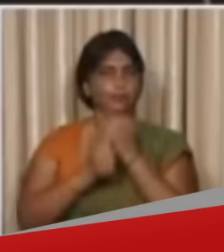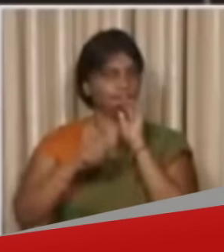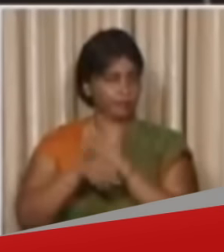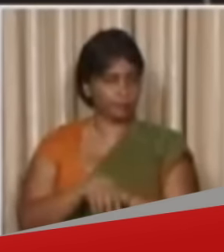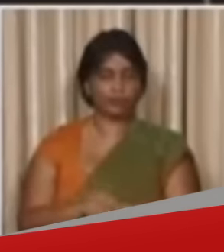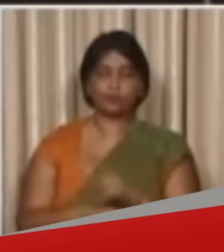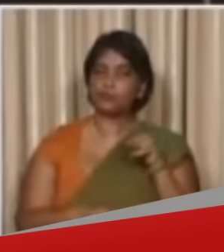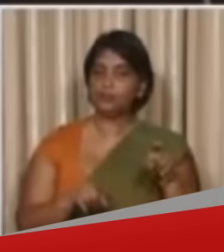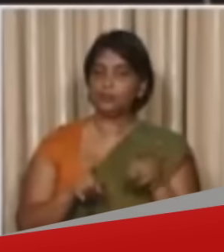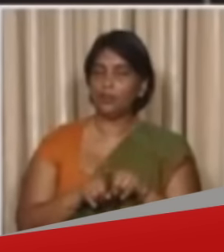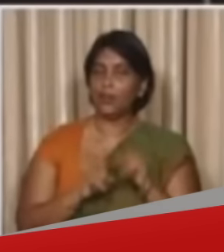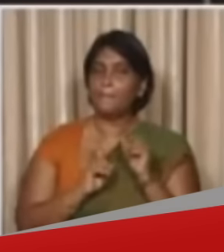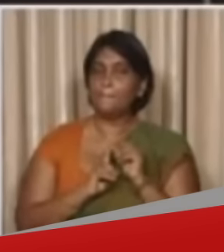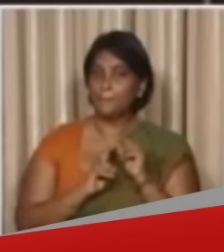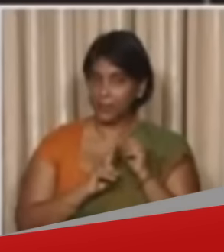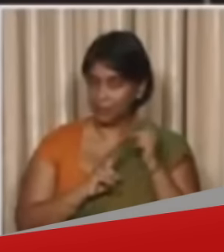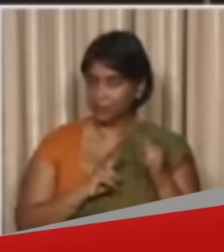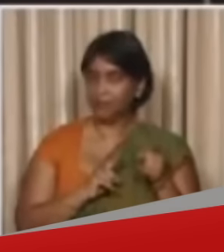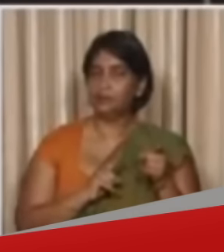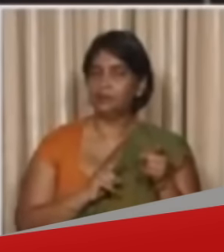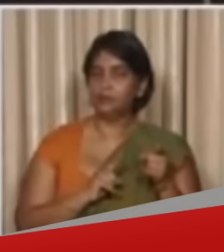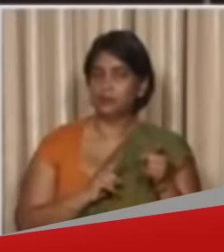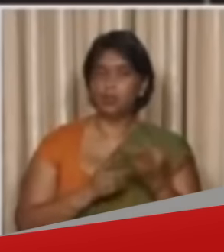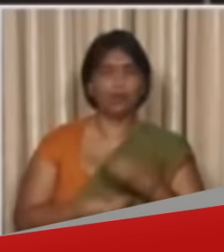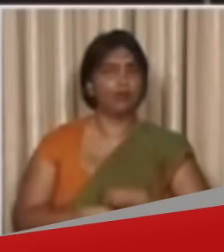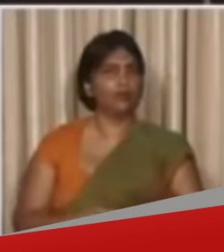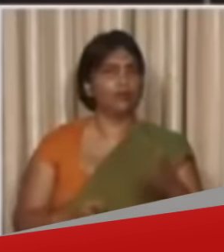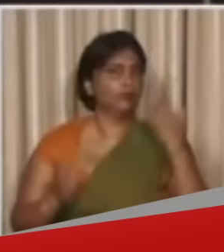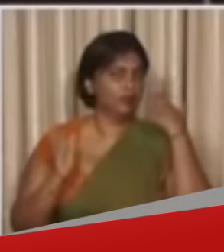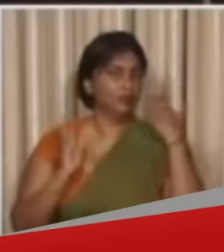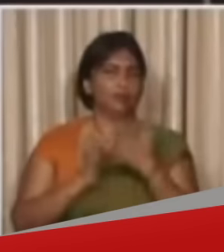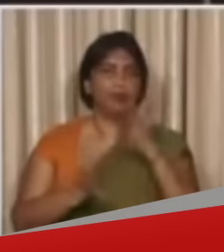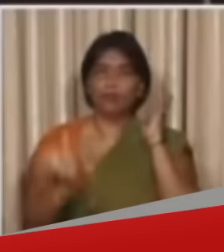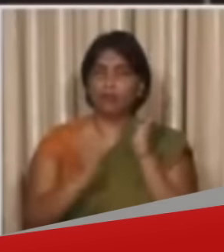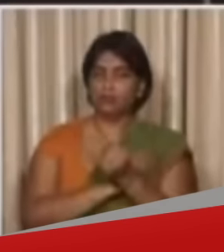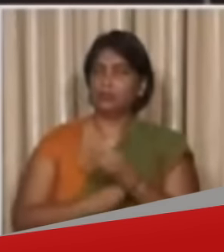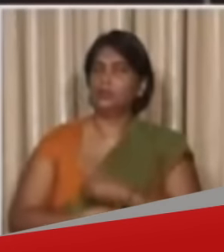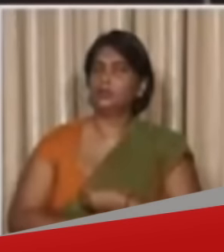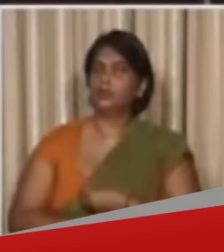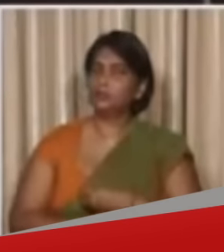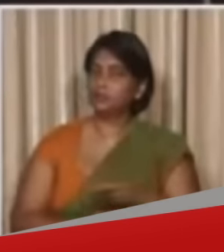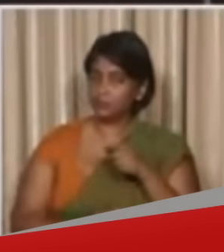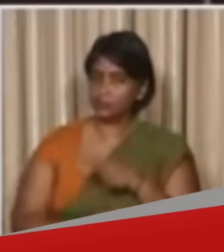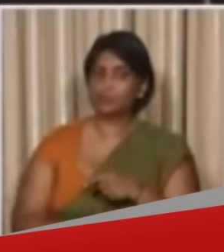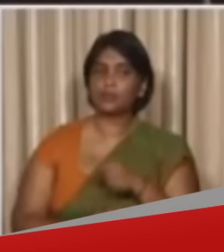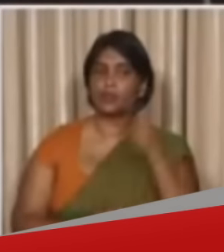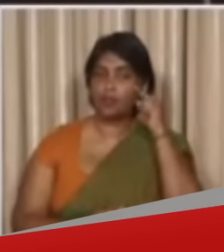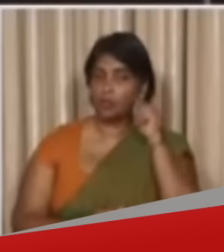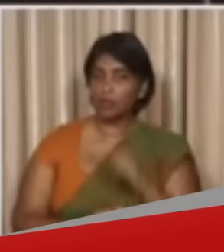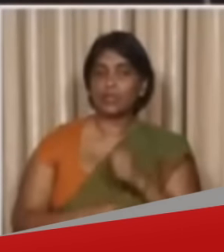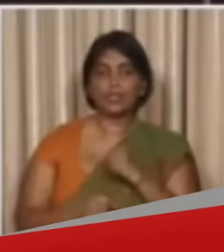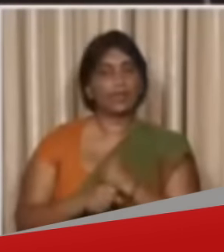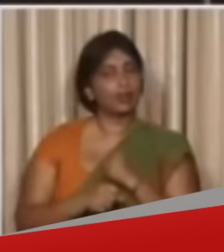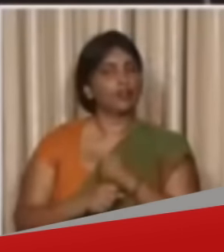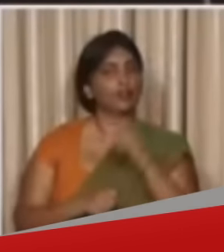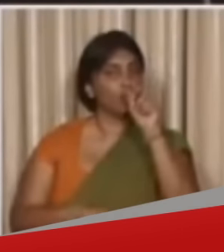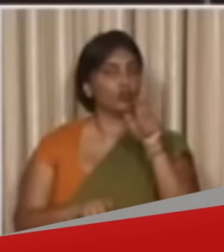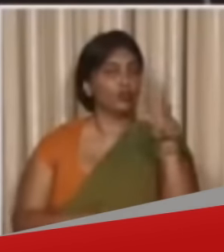ඒ වගේම ප්‍රගීත් එග්නලිගොඩ අතුරුදහන් කිරීම පැහැරගෙන ගොස් අතුරුදහන් කිරීම සම්බන්ධව ගිරිතලේ කඳවුරේ